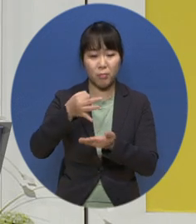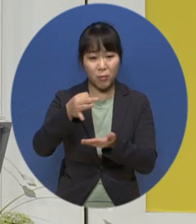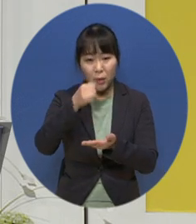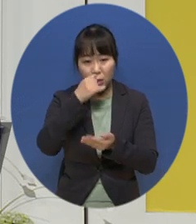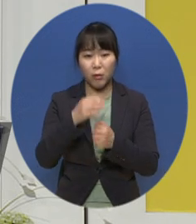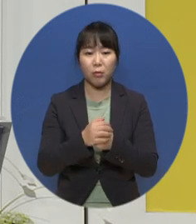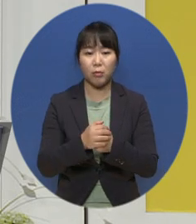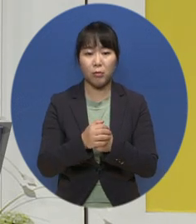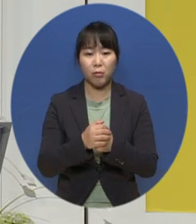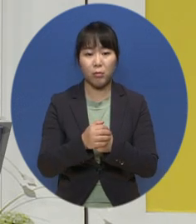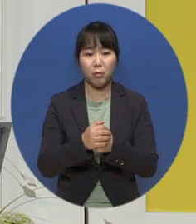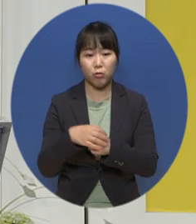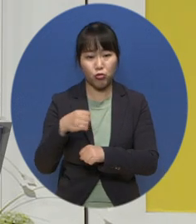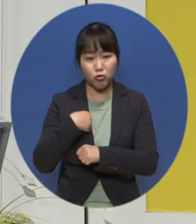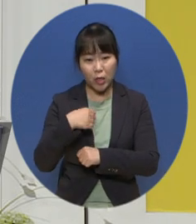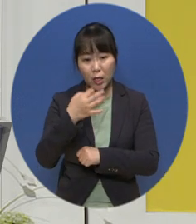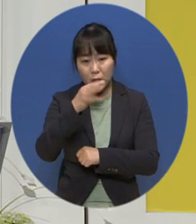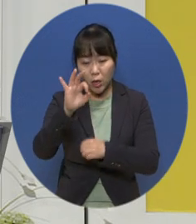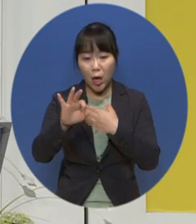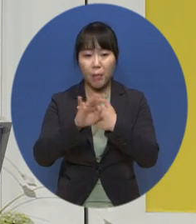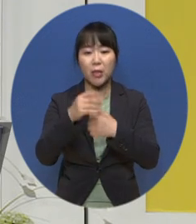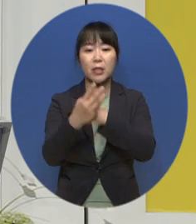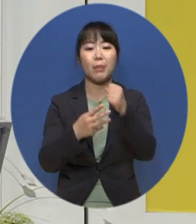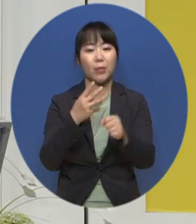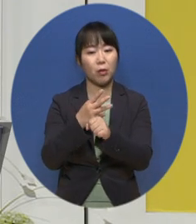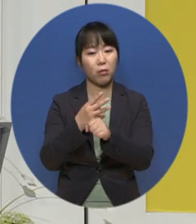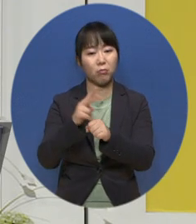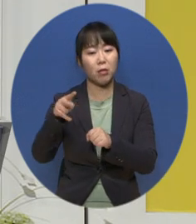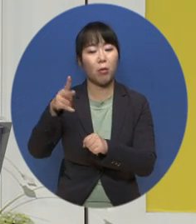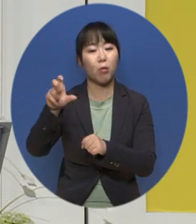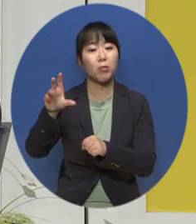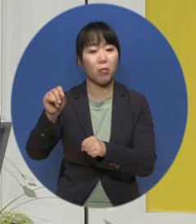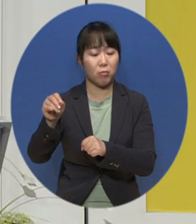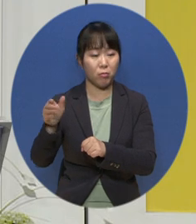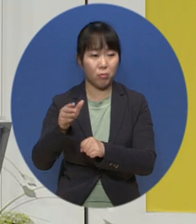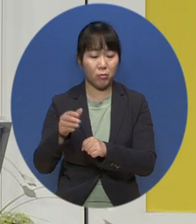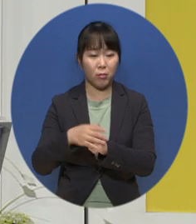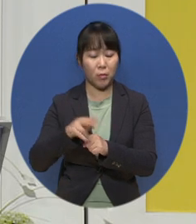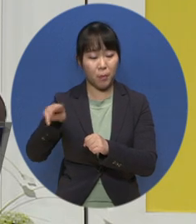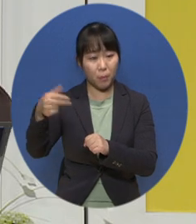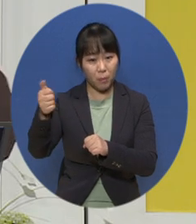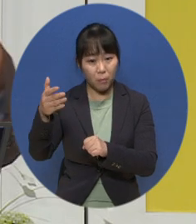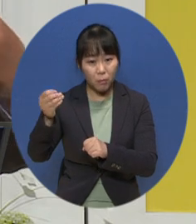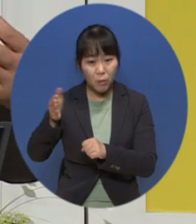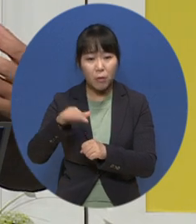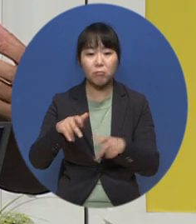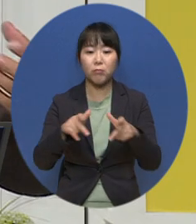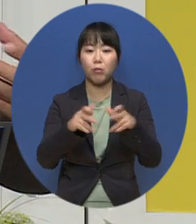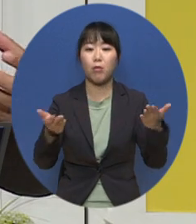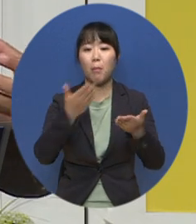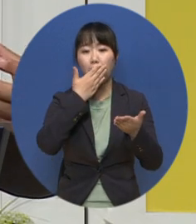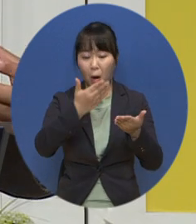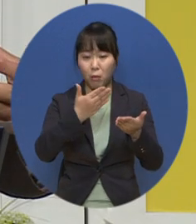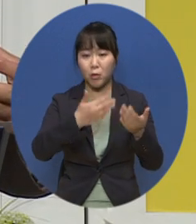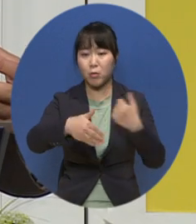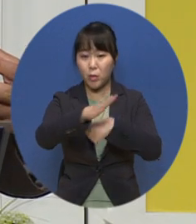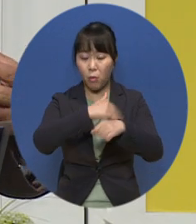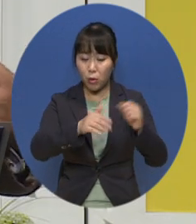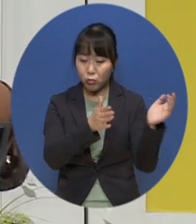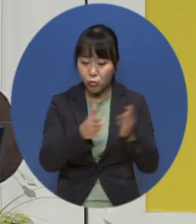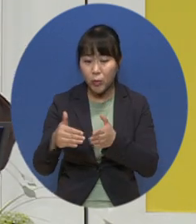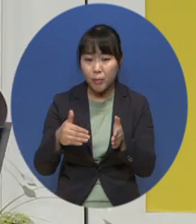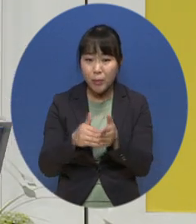군대의 인정을 해주고 화면에 딱 한 3년 검마 미백 한 50만원 봤습니다 그럼 우리 이제 그 장애인들도 충분히 일할 수 있는 터전을 야 만들어